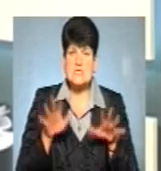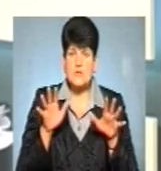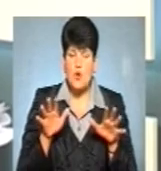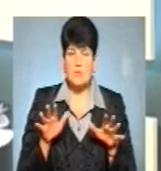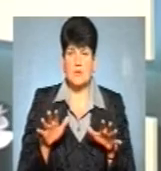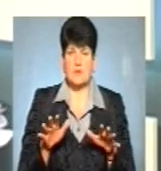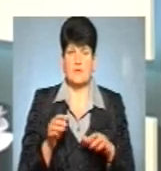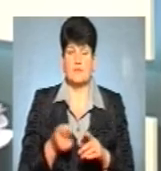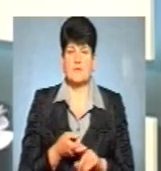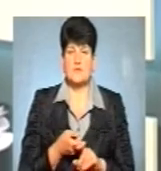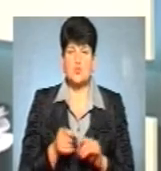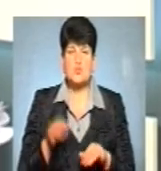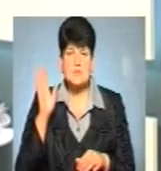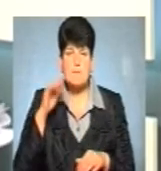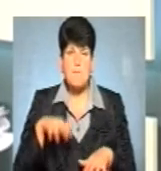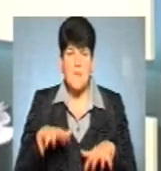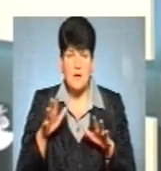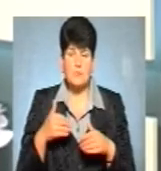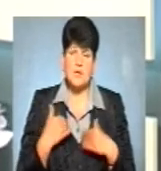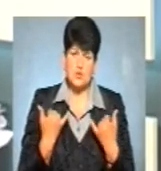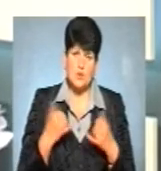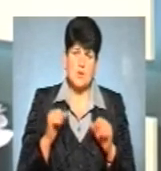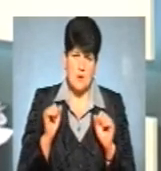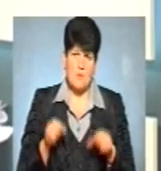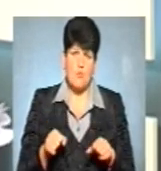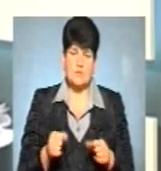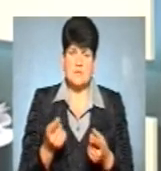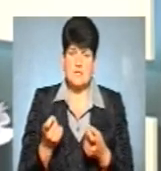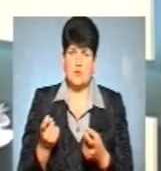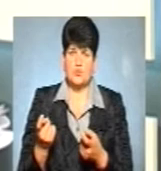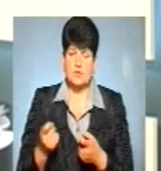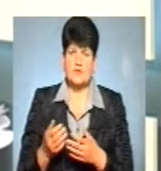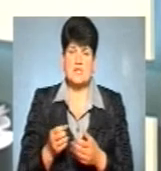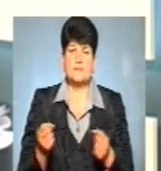у наслідок паводку. Тобто ми сьогодні можемо вже, залучивши фахівців,